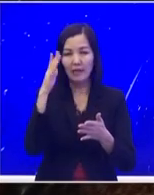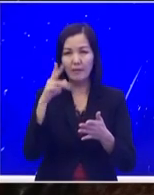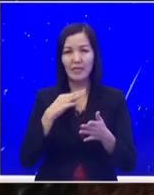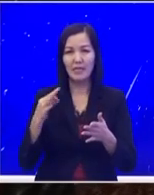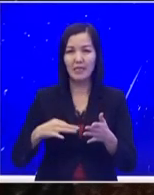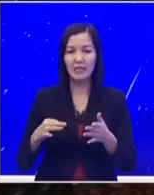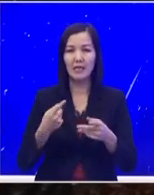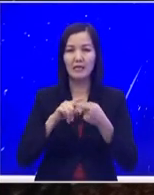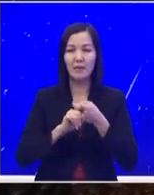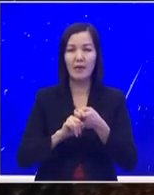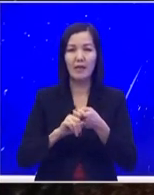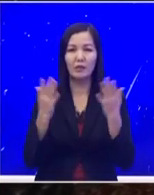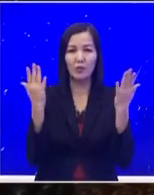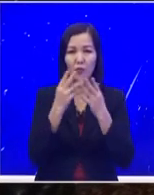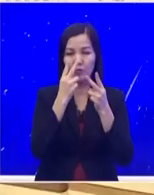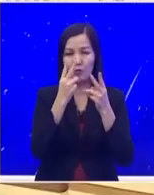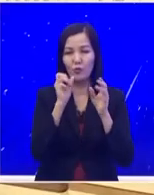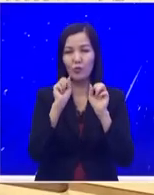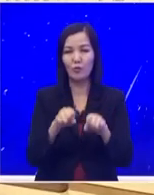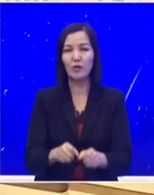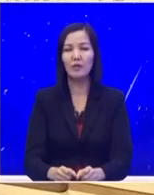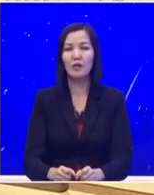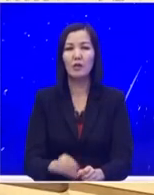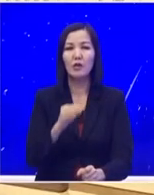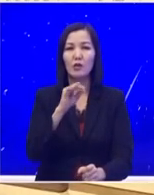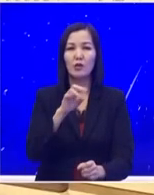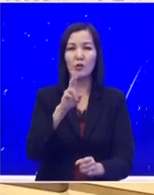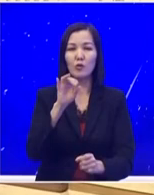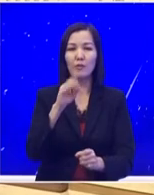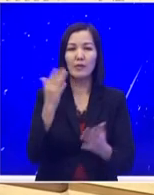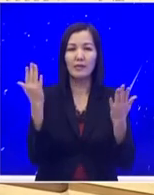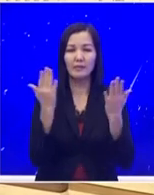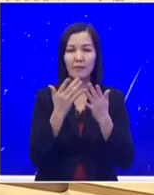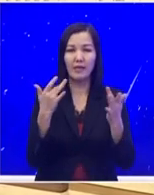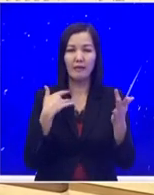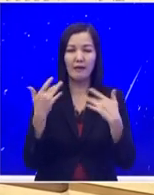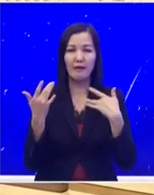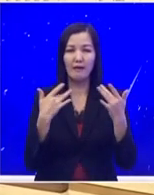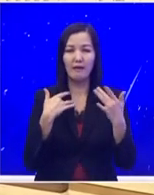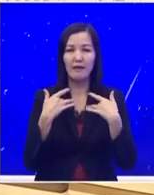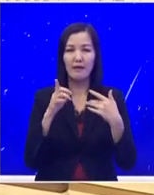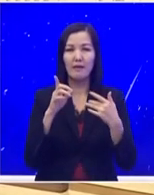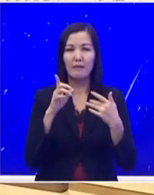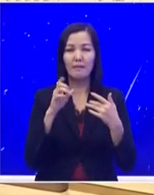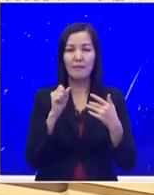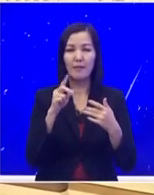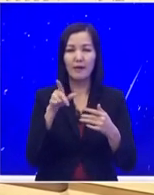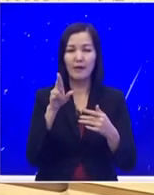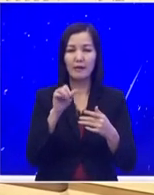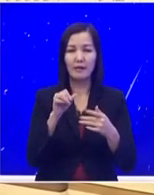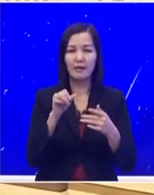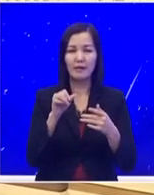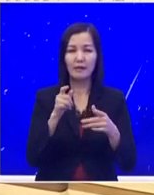түсіністігі қойылымда айшықтай баяндалды. Жыр жолбар спектаклі белгілі драматург Әннәс Бағдат деген